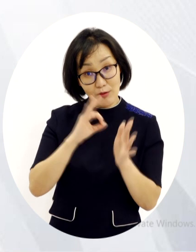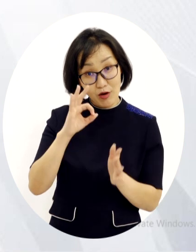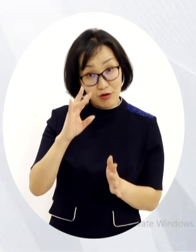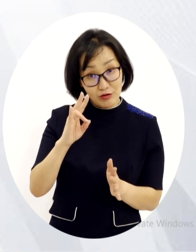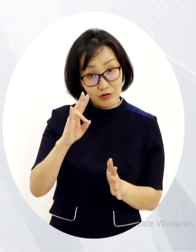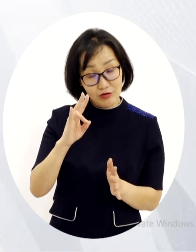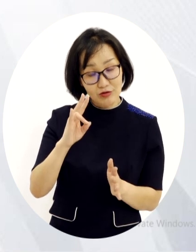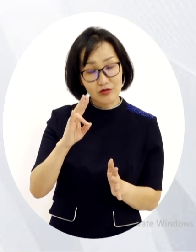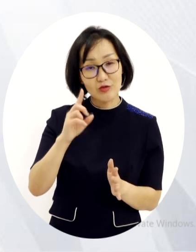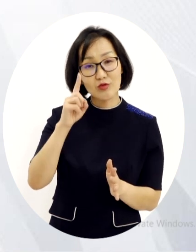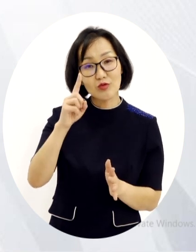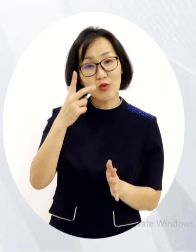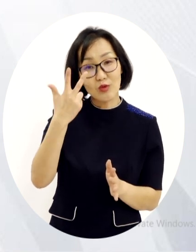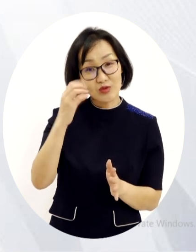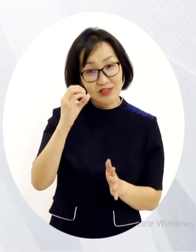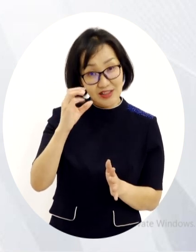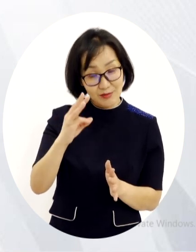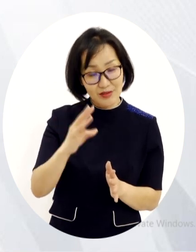2018 онд 130 сантиметр.